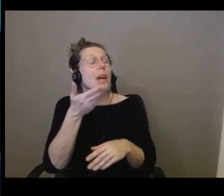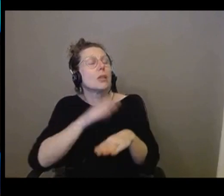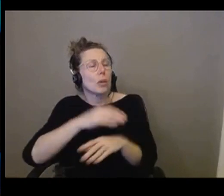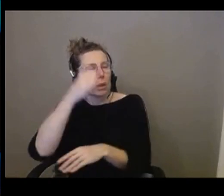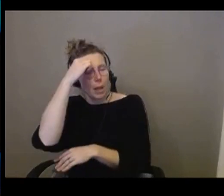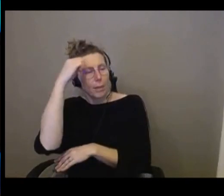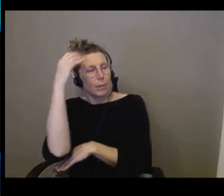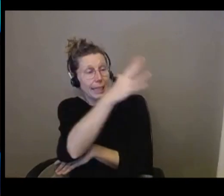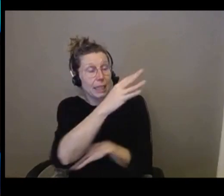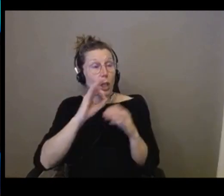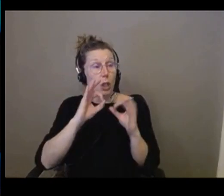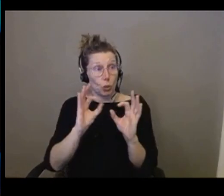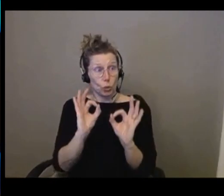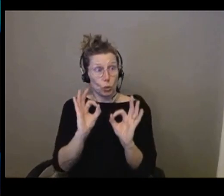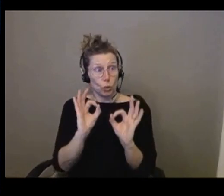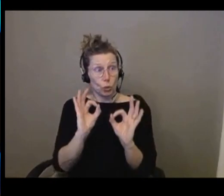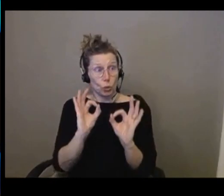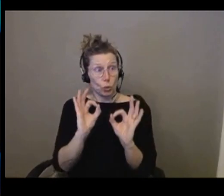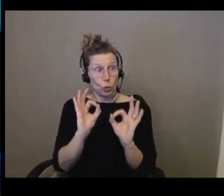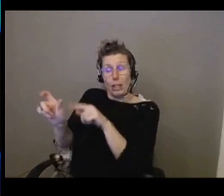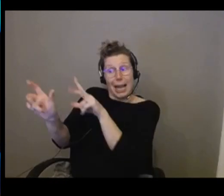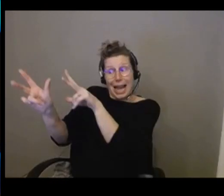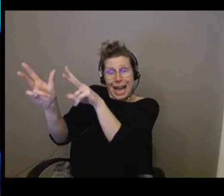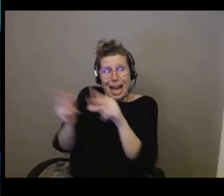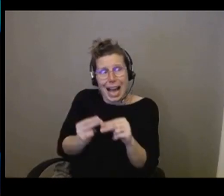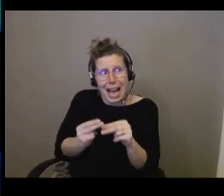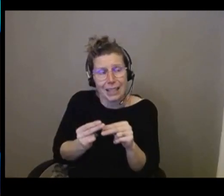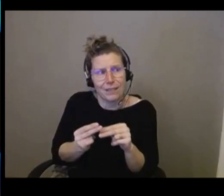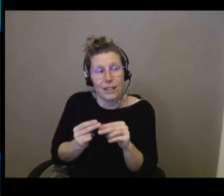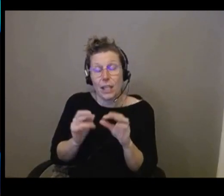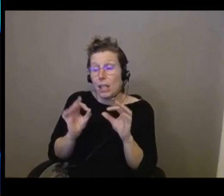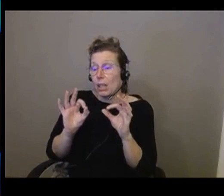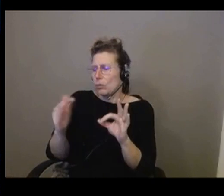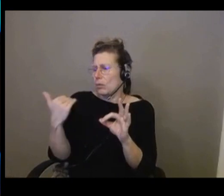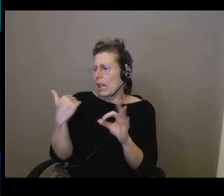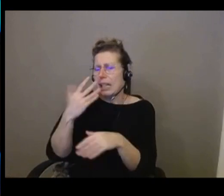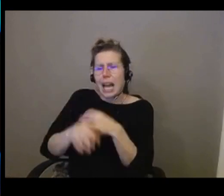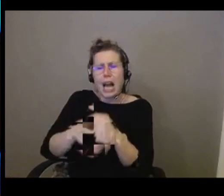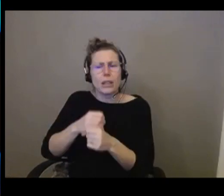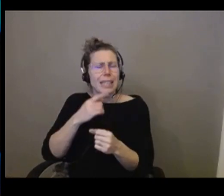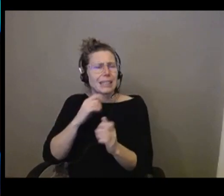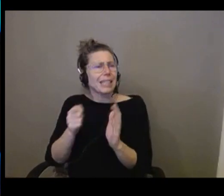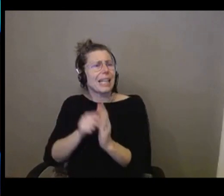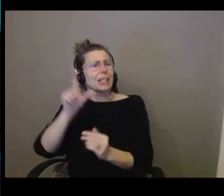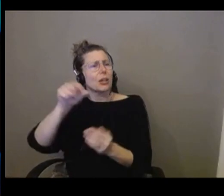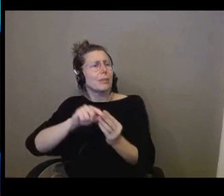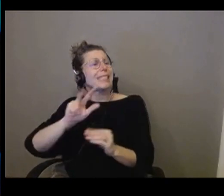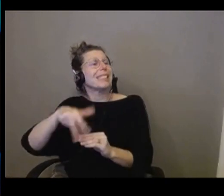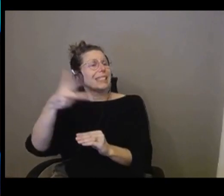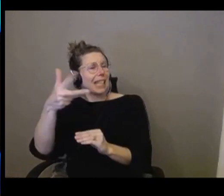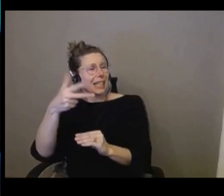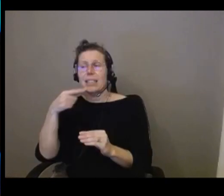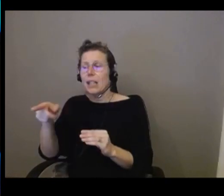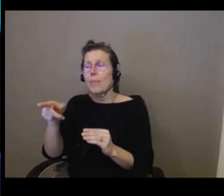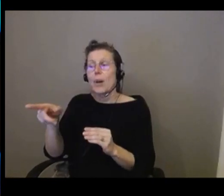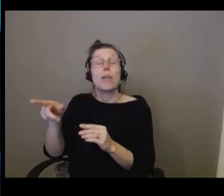été très disruptif dans les années 2013, quand il est arrivé en France. Je veux parler d'Uber. Et nous avons la chance d'avoir avec nous Louise